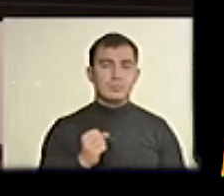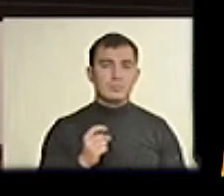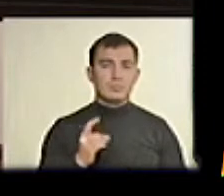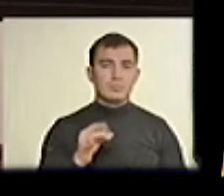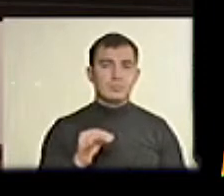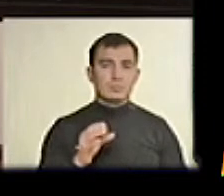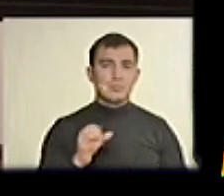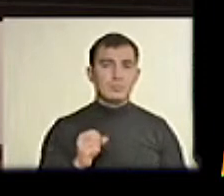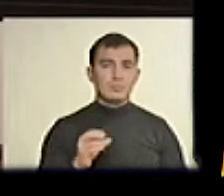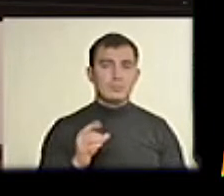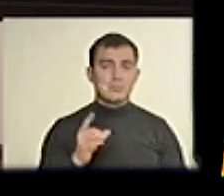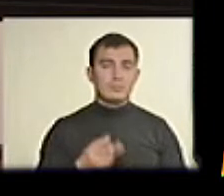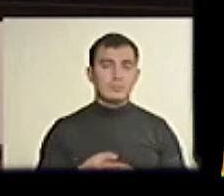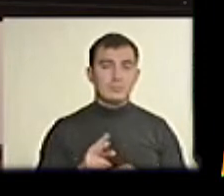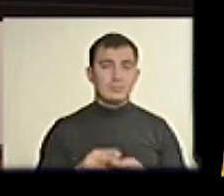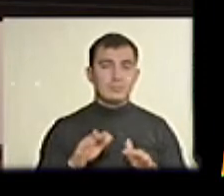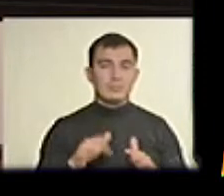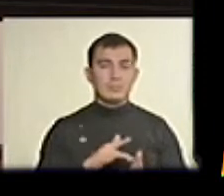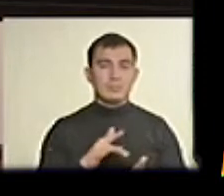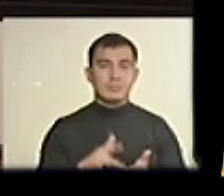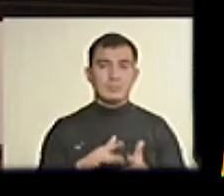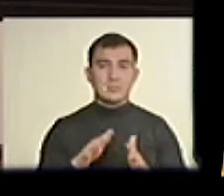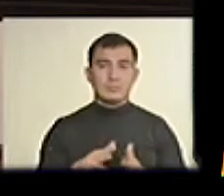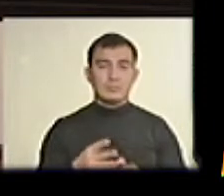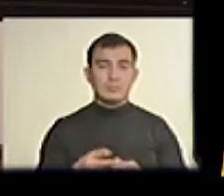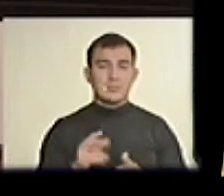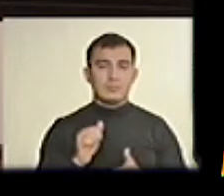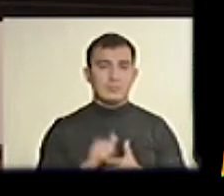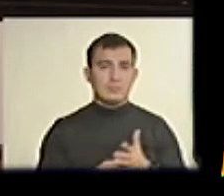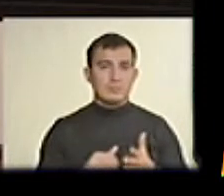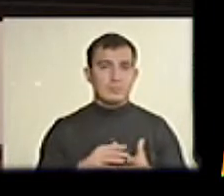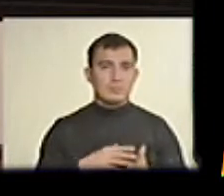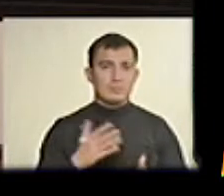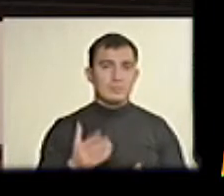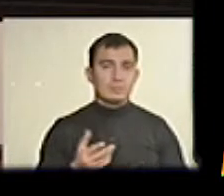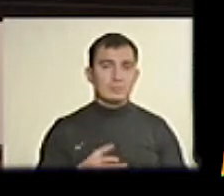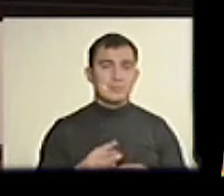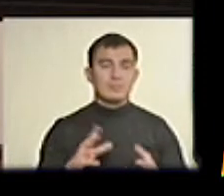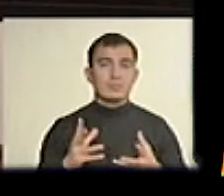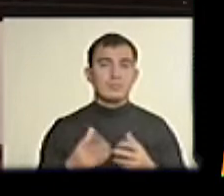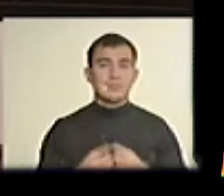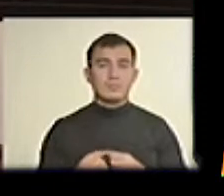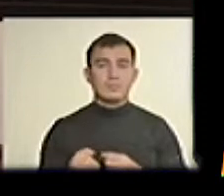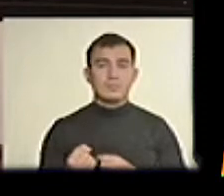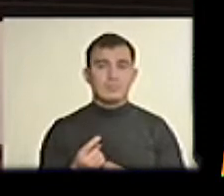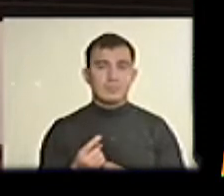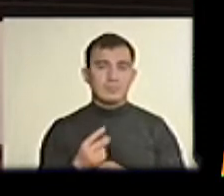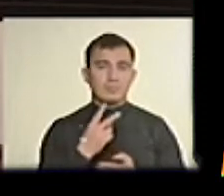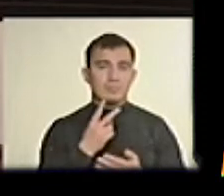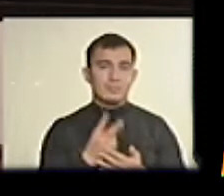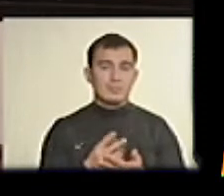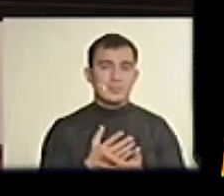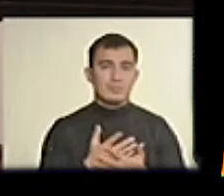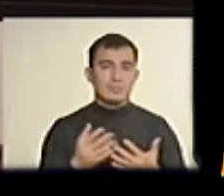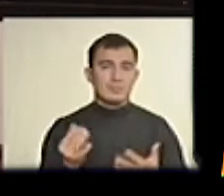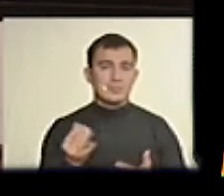maqom festivalini boshlanishiga sabab bo'ldi va bu maqom namoyandalari haqida ham siz